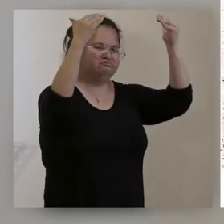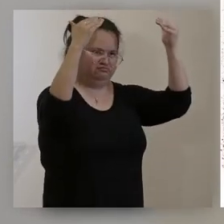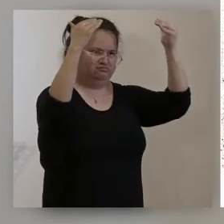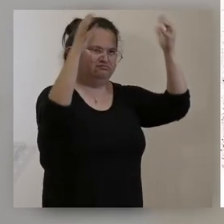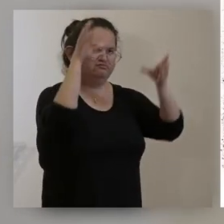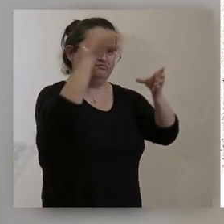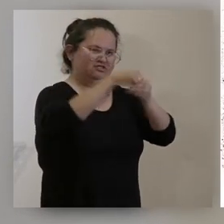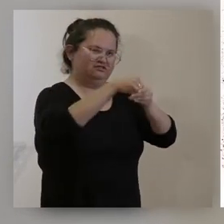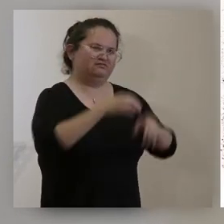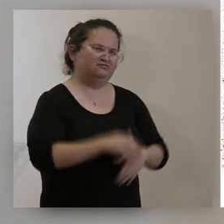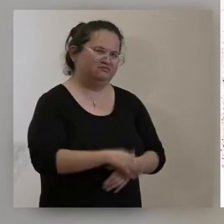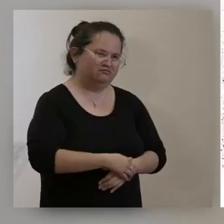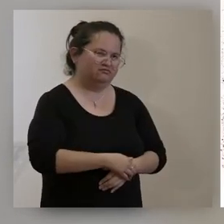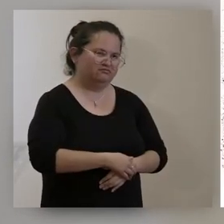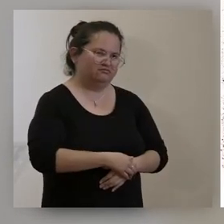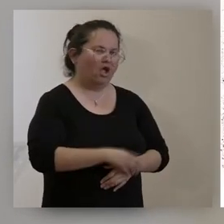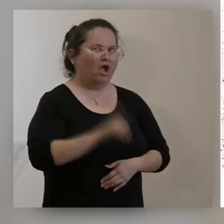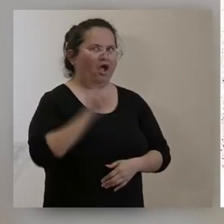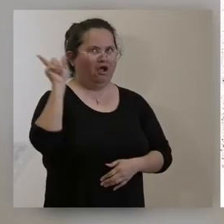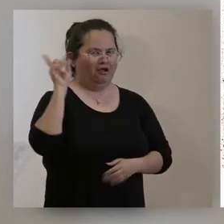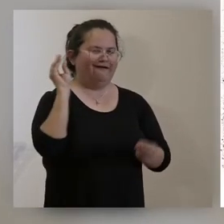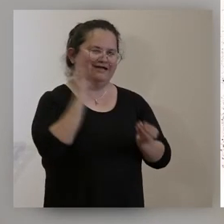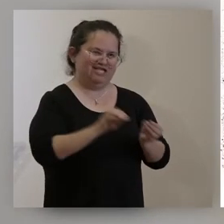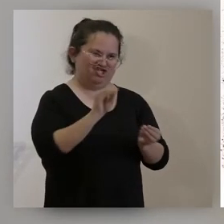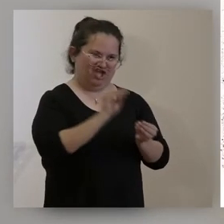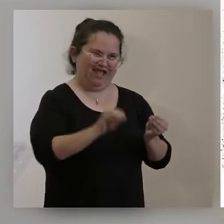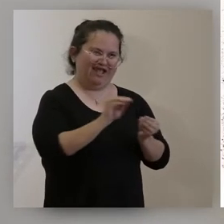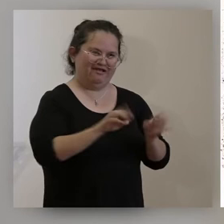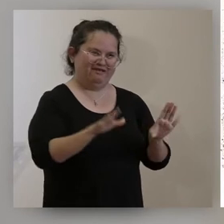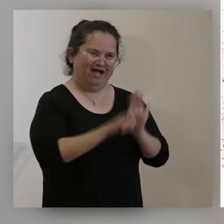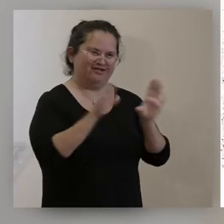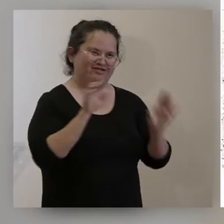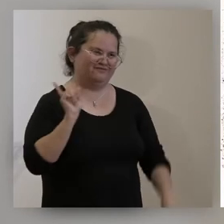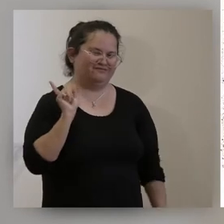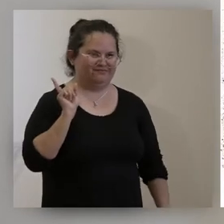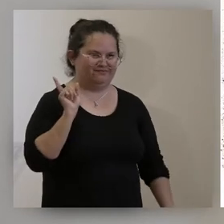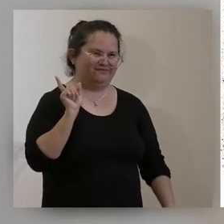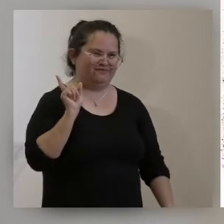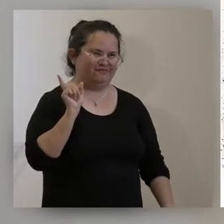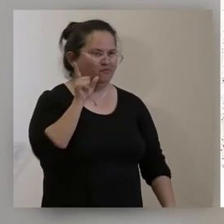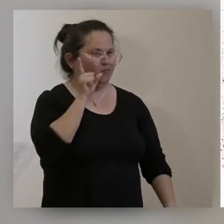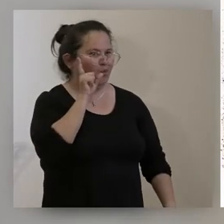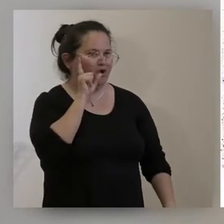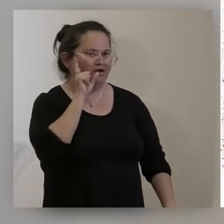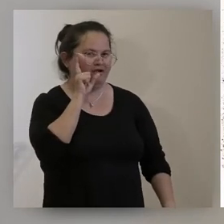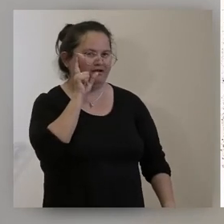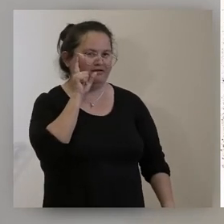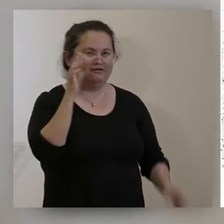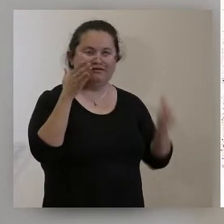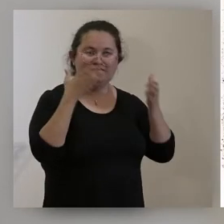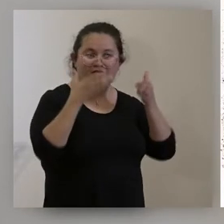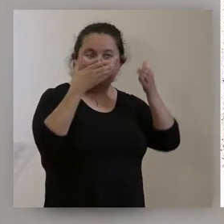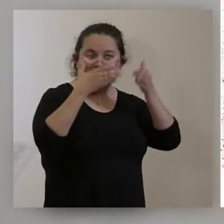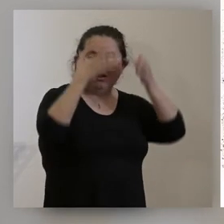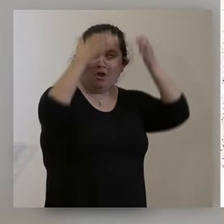C'est un peu abusif, parce que normalement le bonnet est le signe